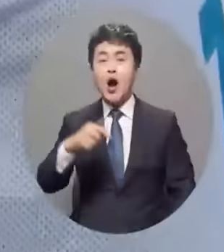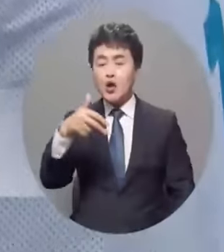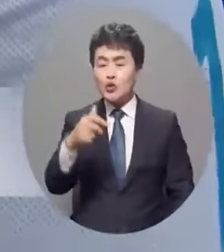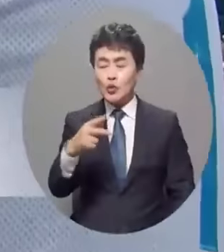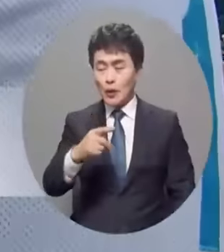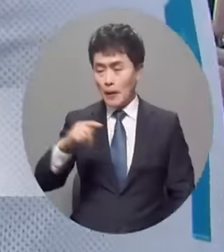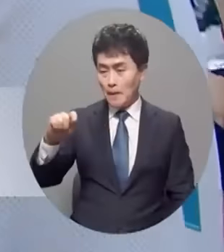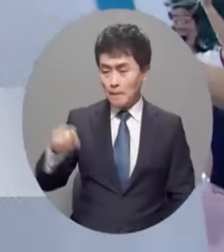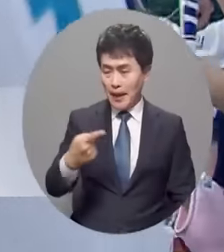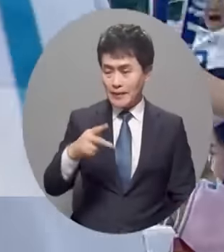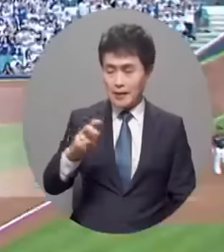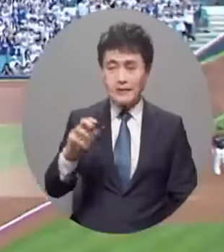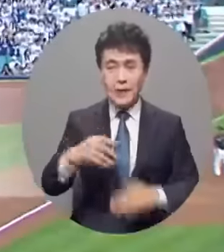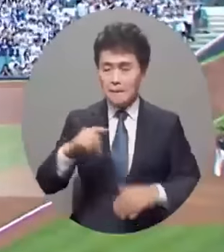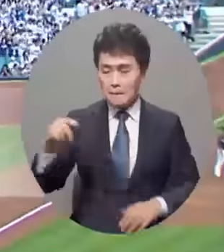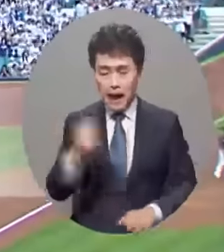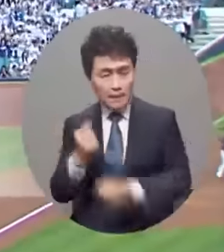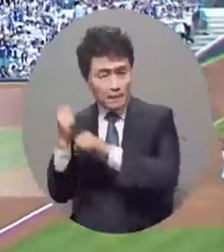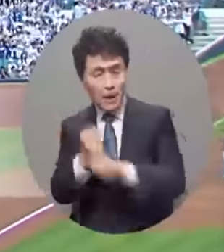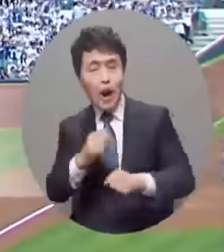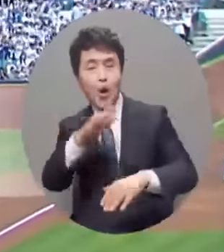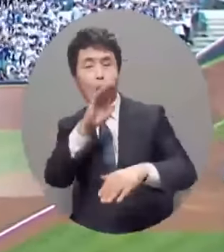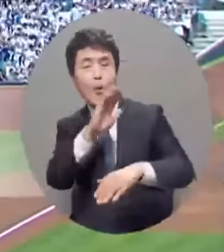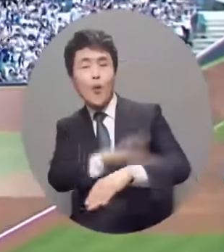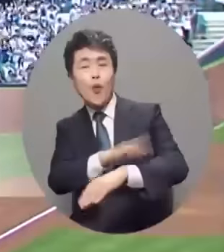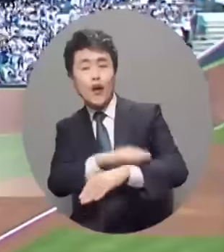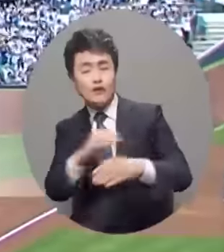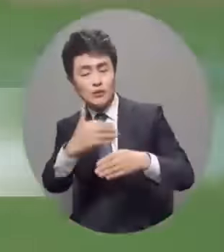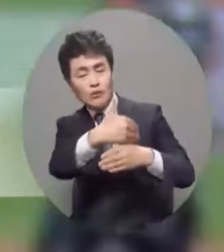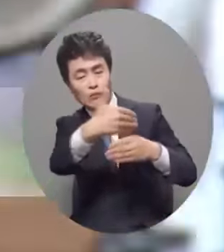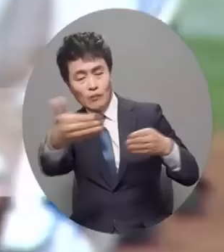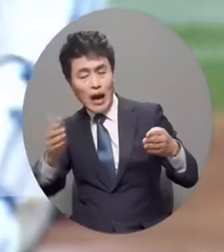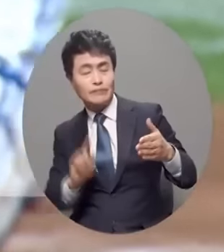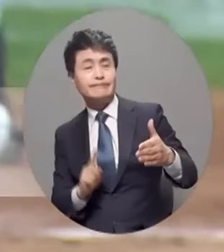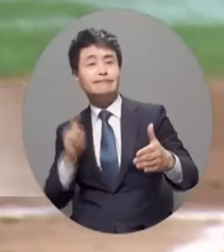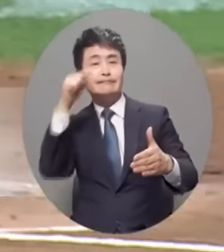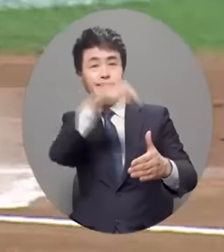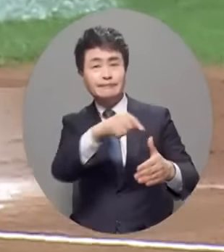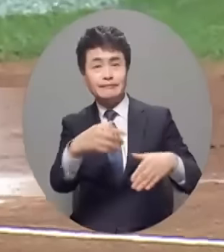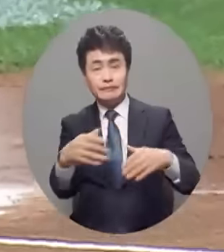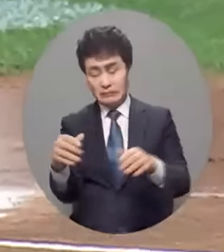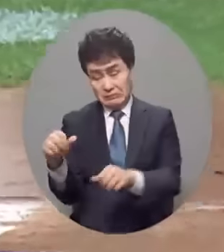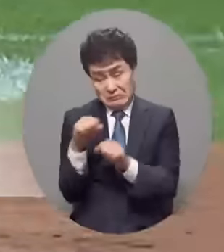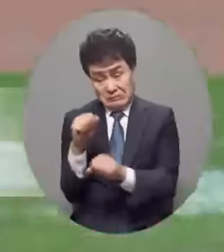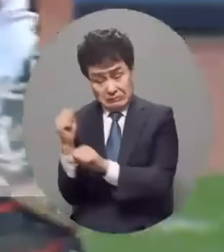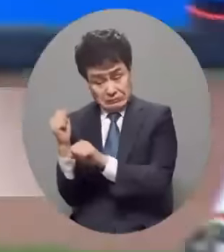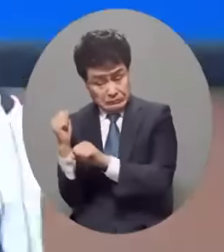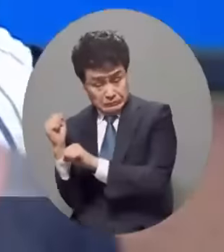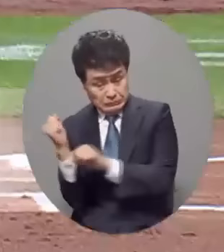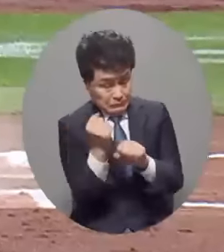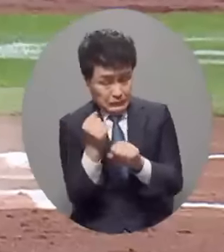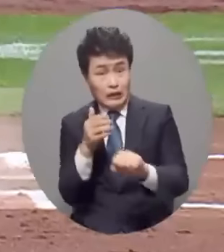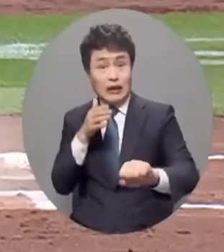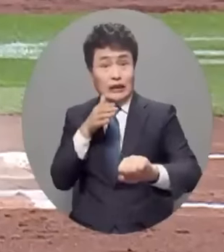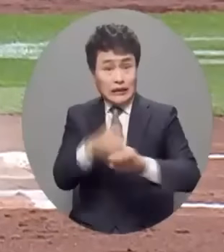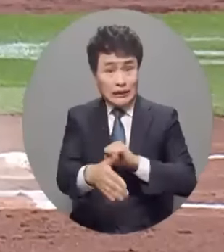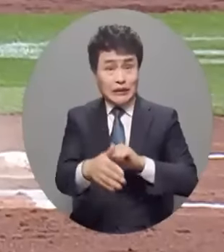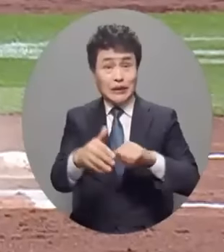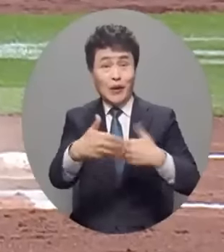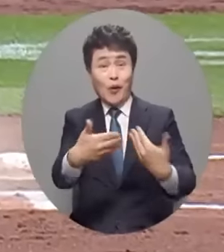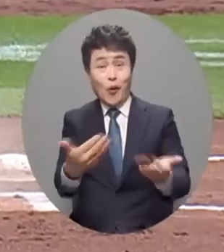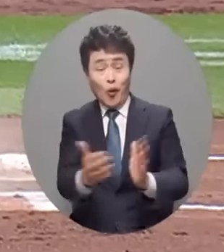공을 잡아당겨 왼쪽 담장을 넘겼습니다. 팔이 굽혀진 상태에서도 몸통을 이용한 이른바